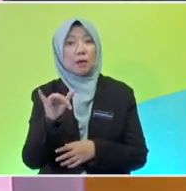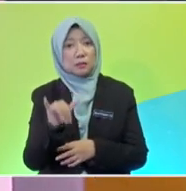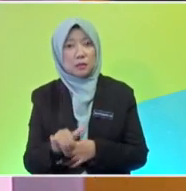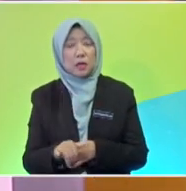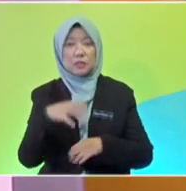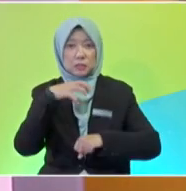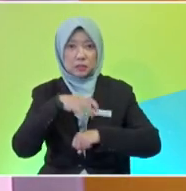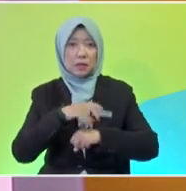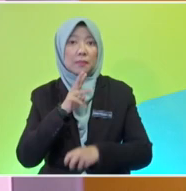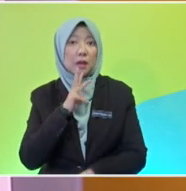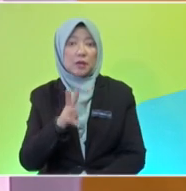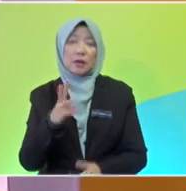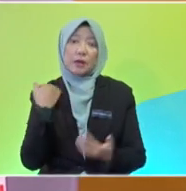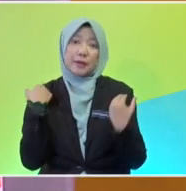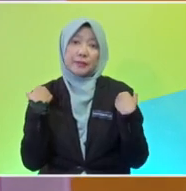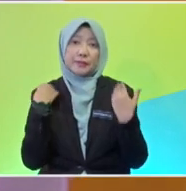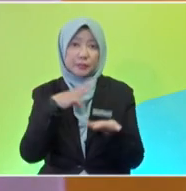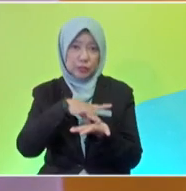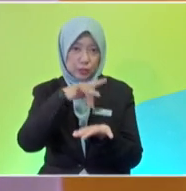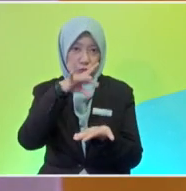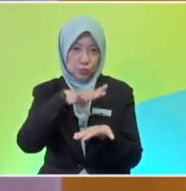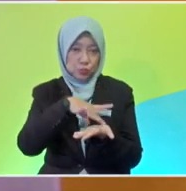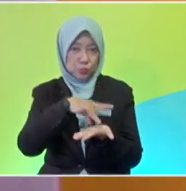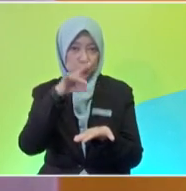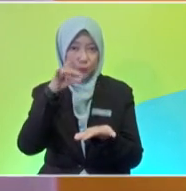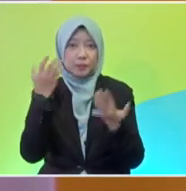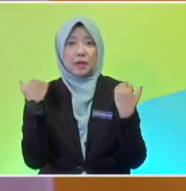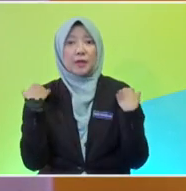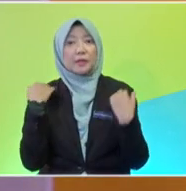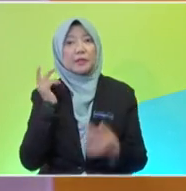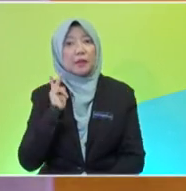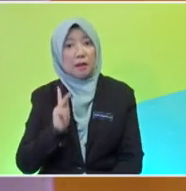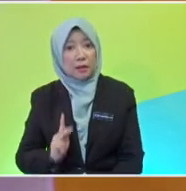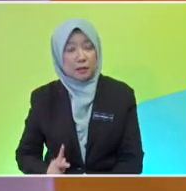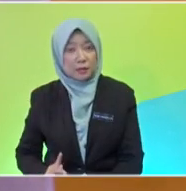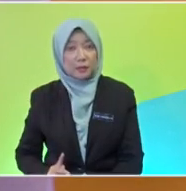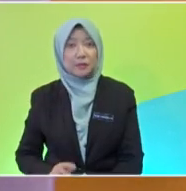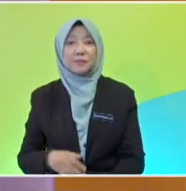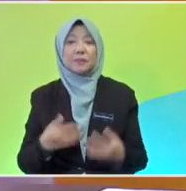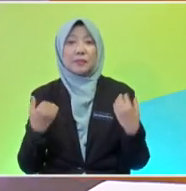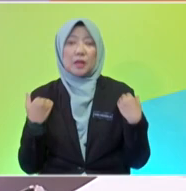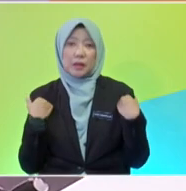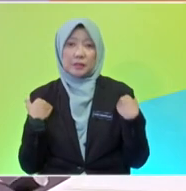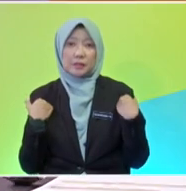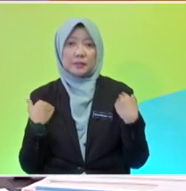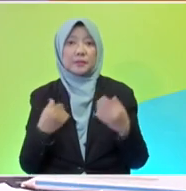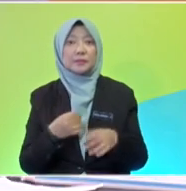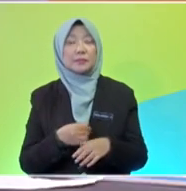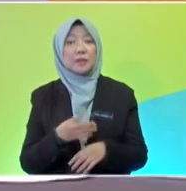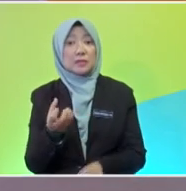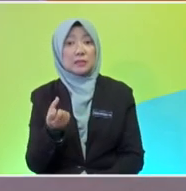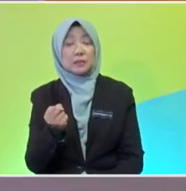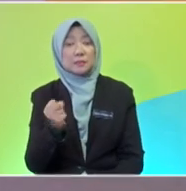ada tisu kemudian kita ada kain selepas kain kita pun ada